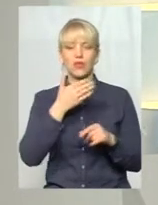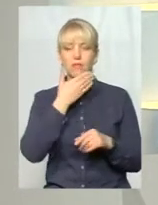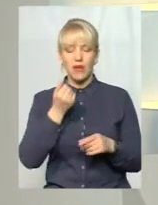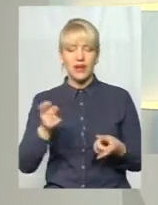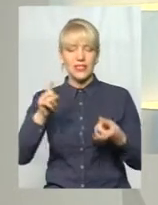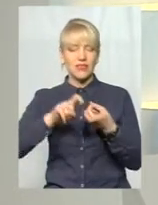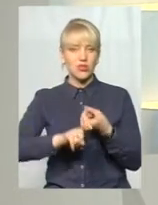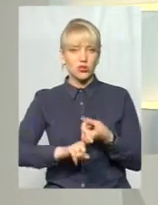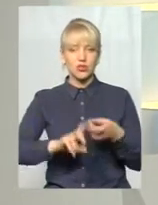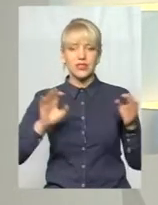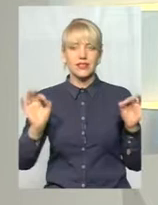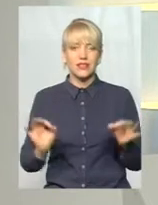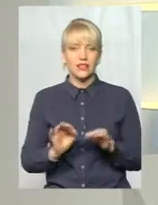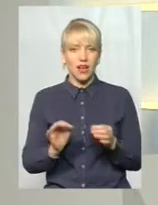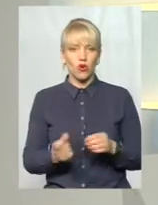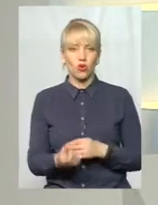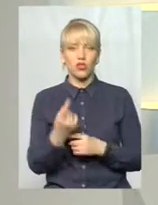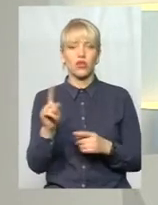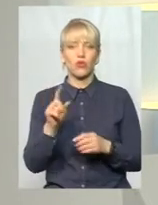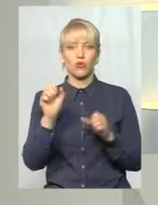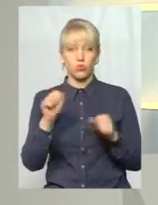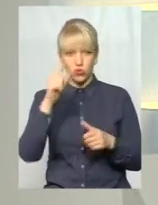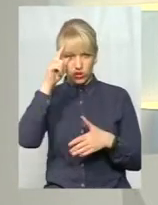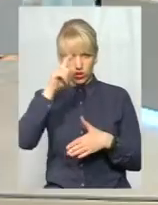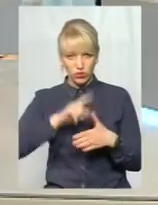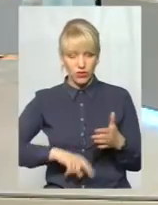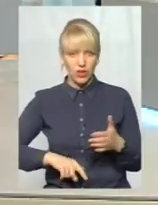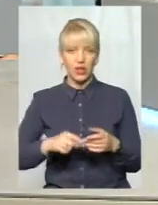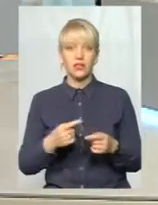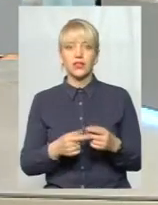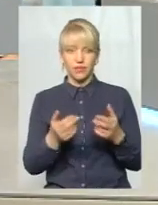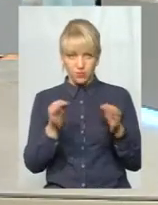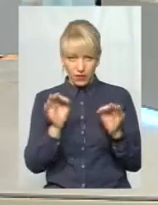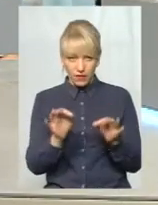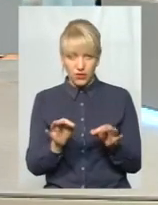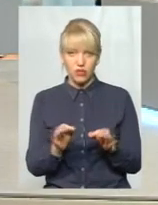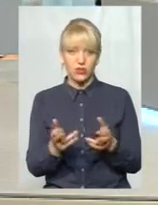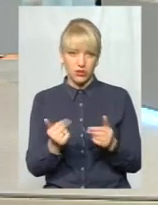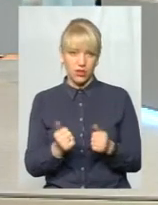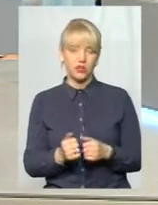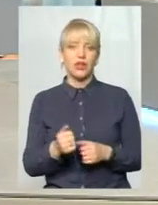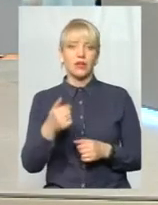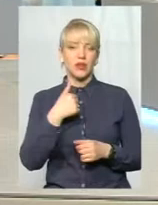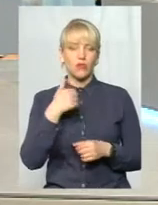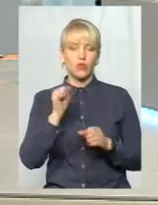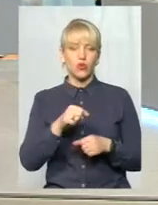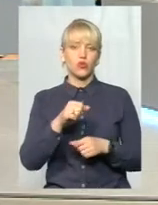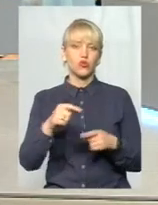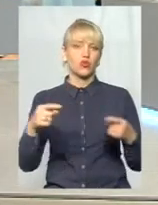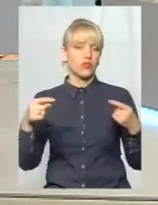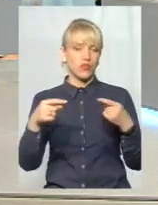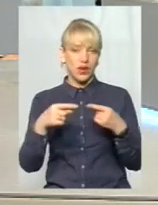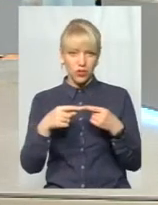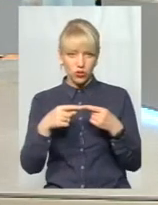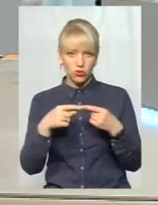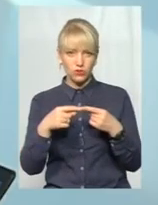із жодного джерела, якому можна довіряти, правильно? Цифри… Абсолютно. Я можу твердо, як то